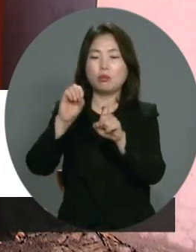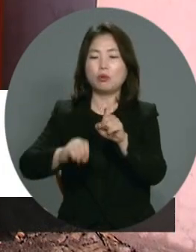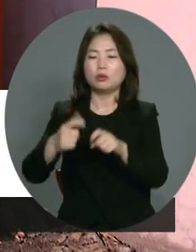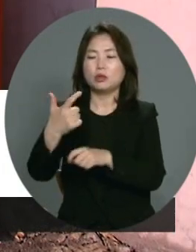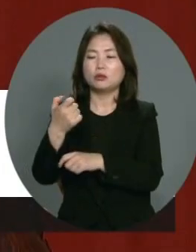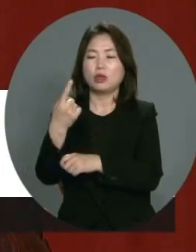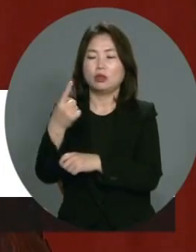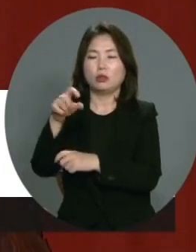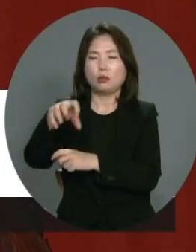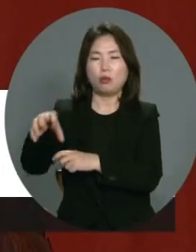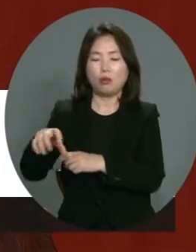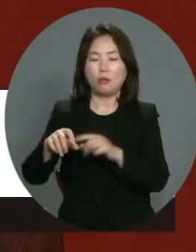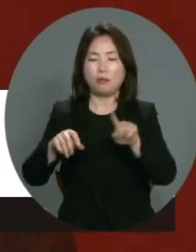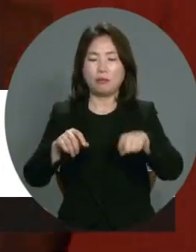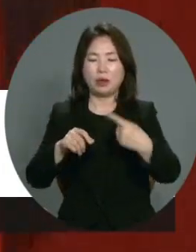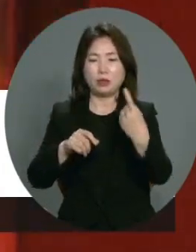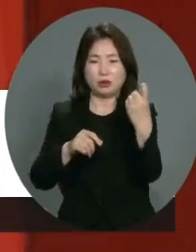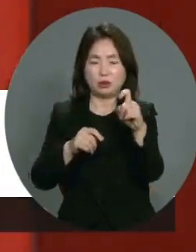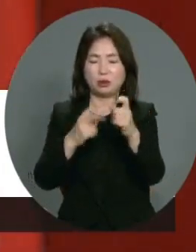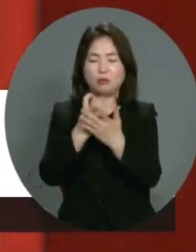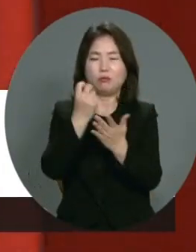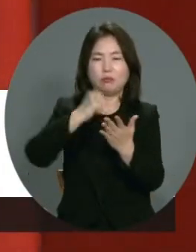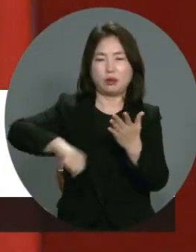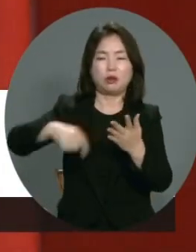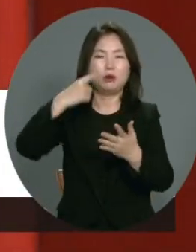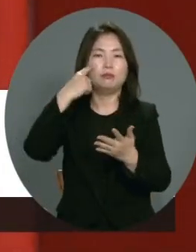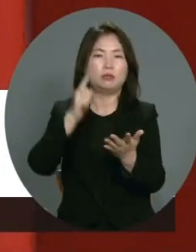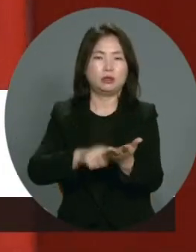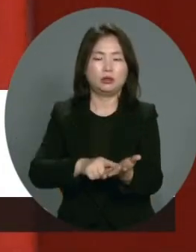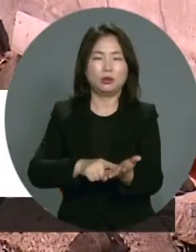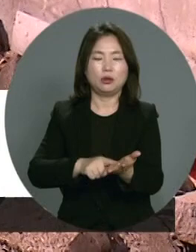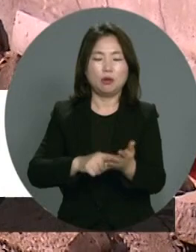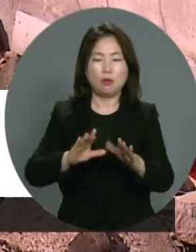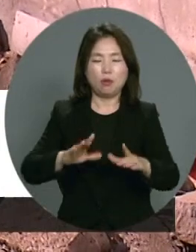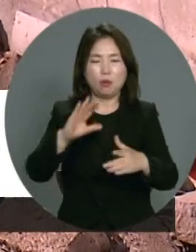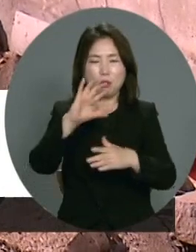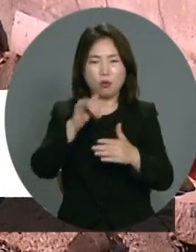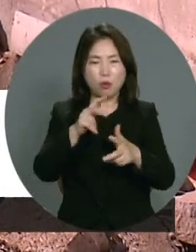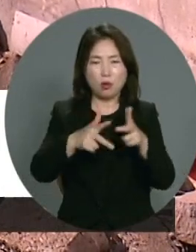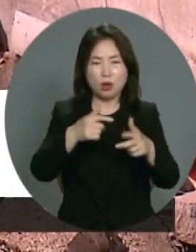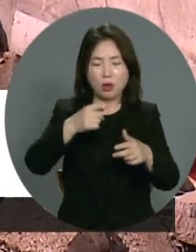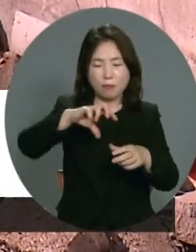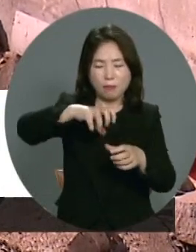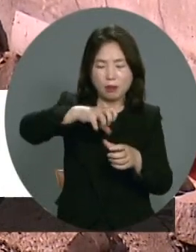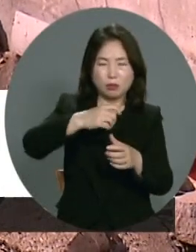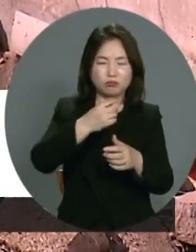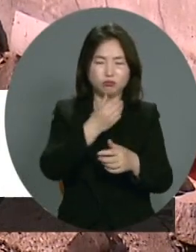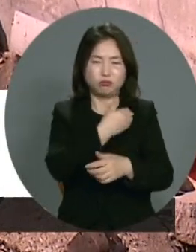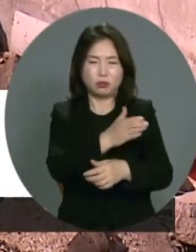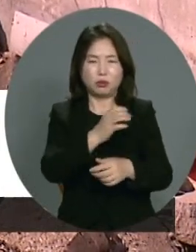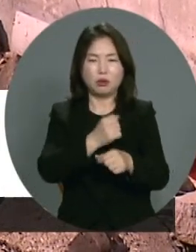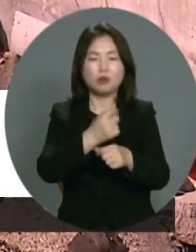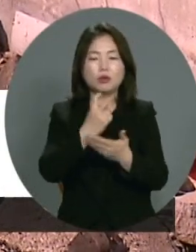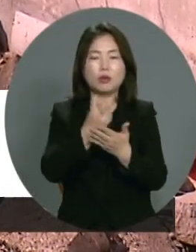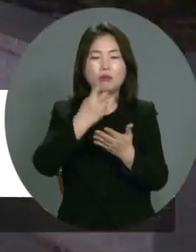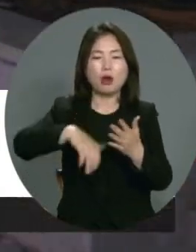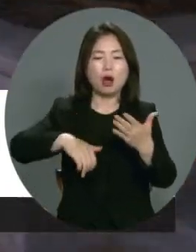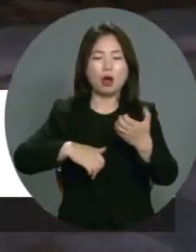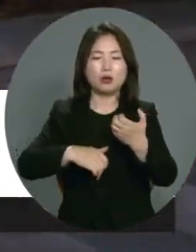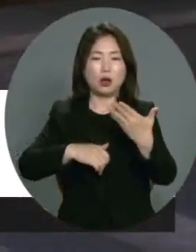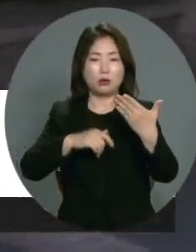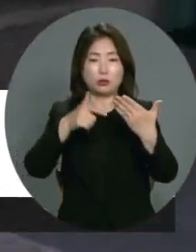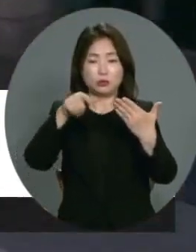예순 한 곳에서 10건의 위반사항이 적발됐습니다 올해 된 소화전 밸브가 방치되는 등 위반사항